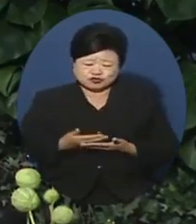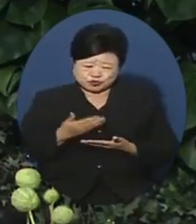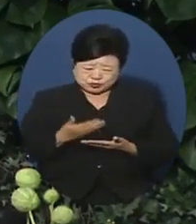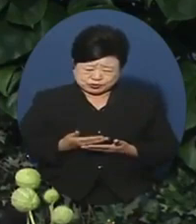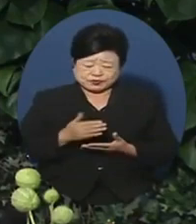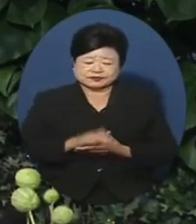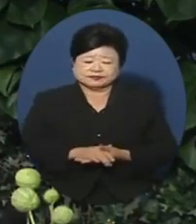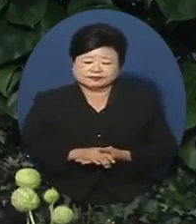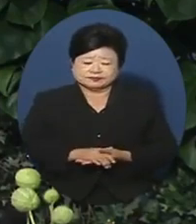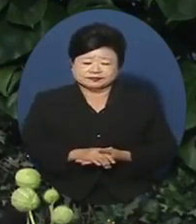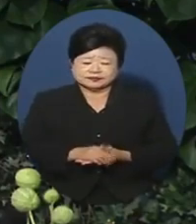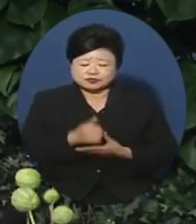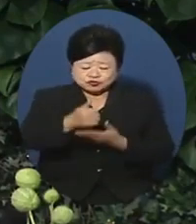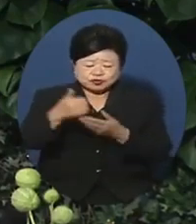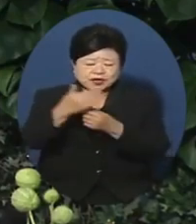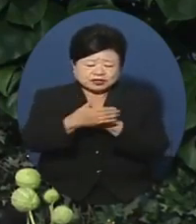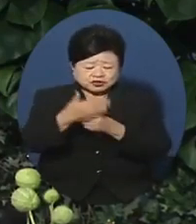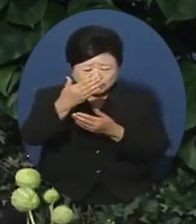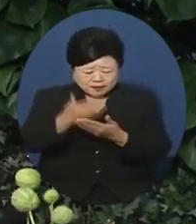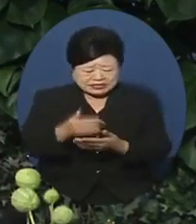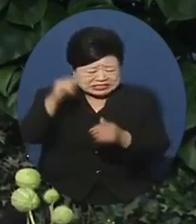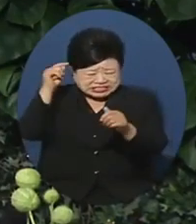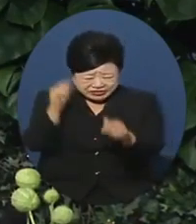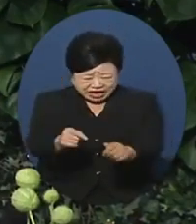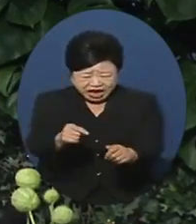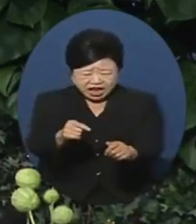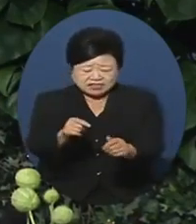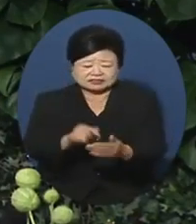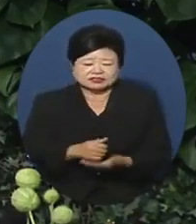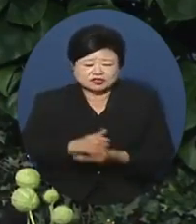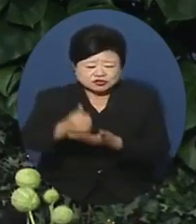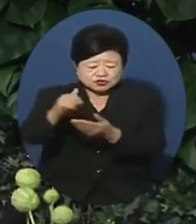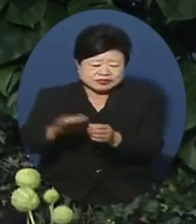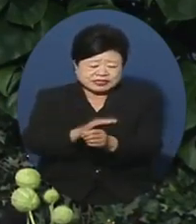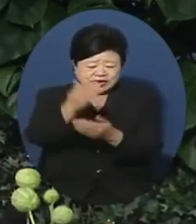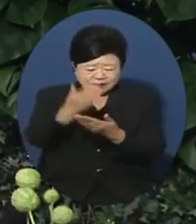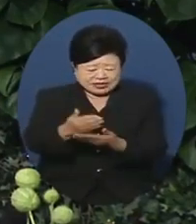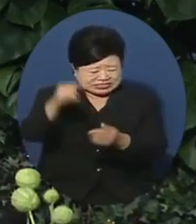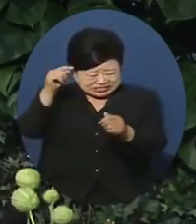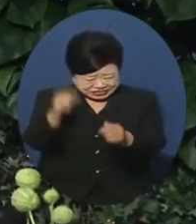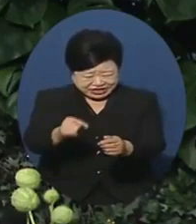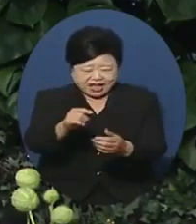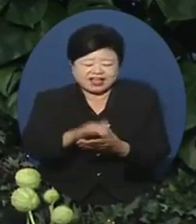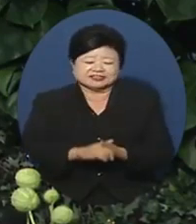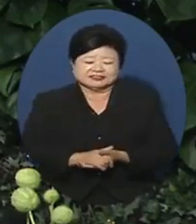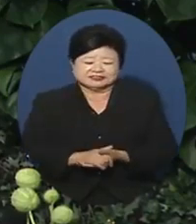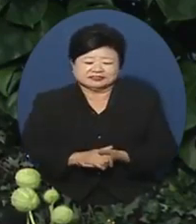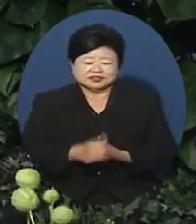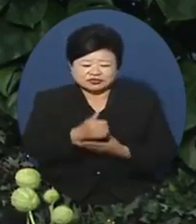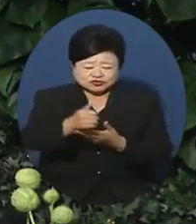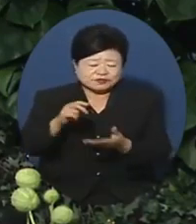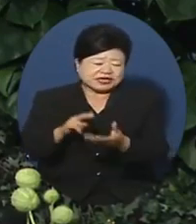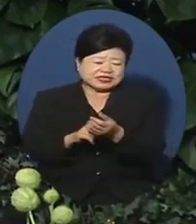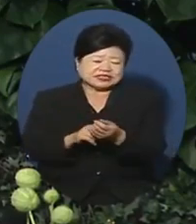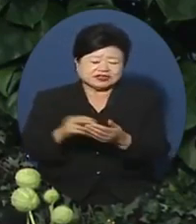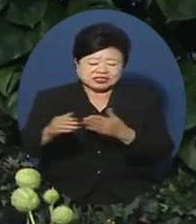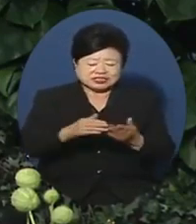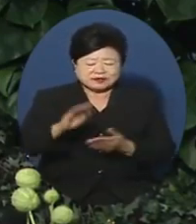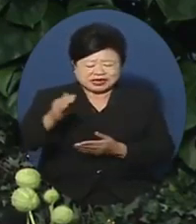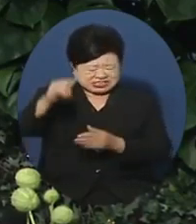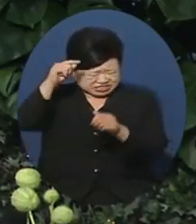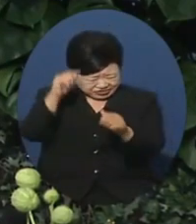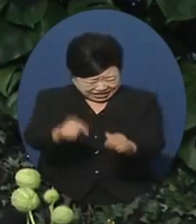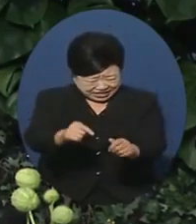주시옵소서. 주님의 은총을 받을지어다. 주님의 사랑을 받을지어다. 주님의 기적을